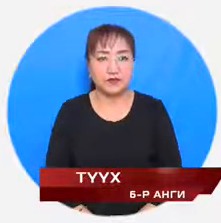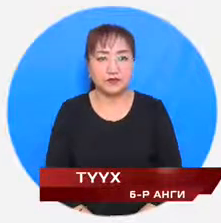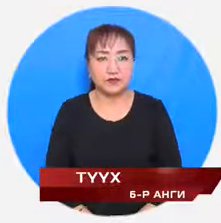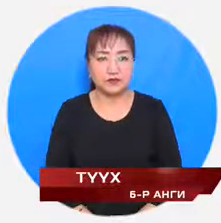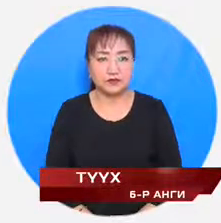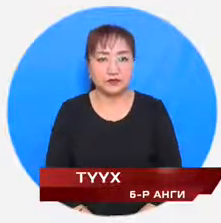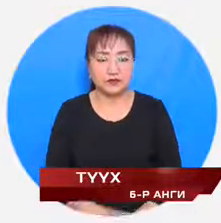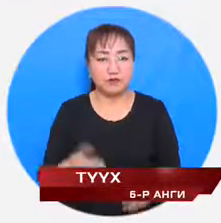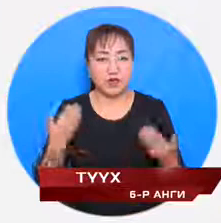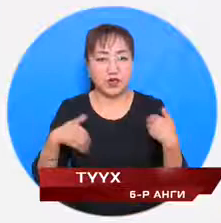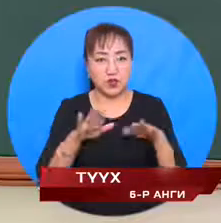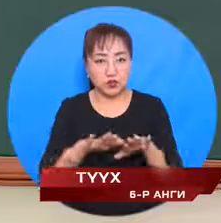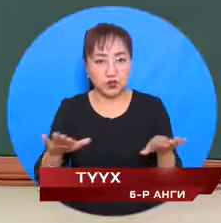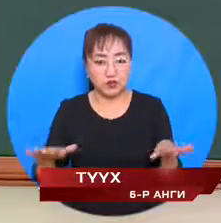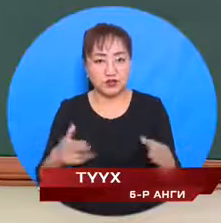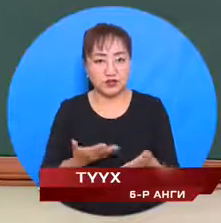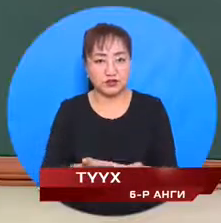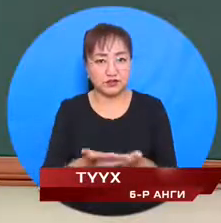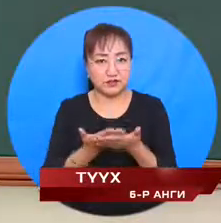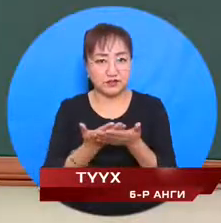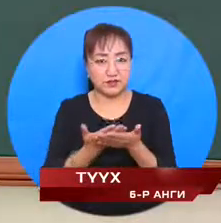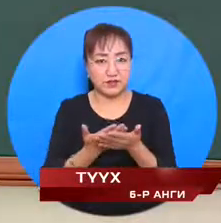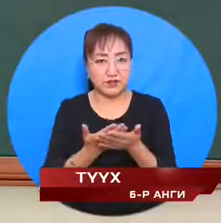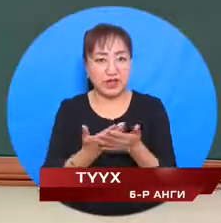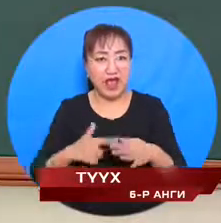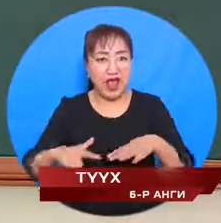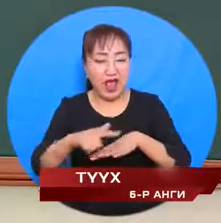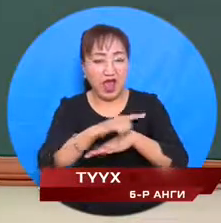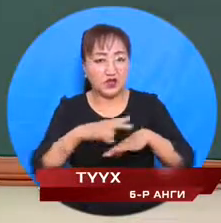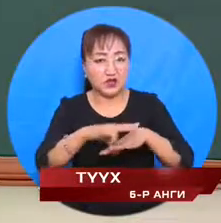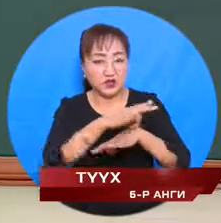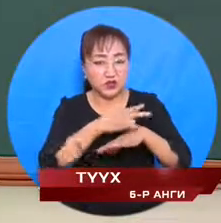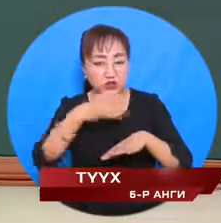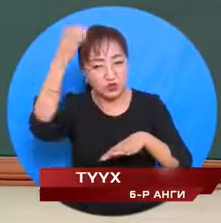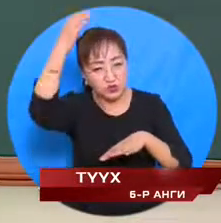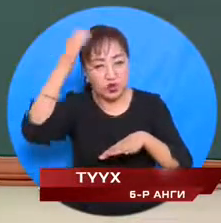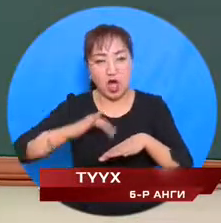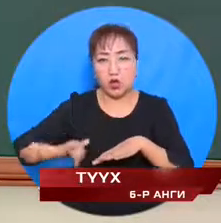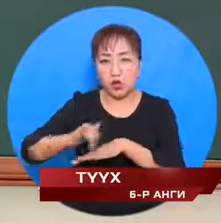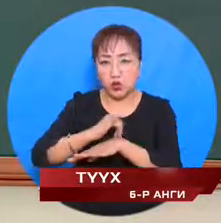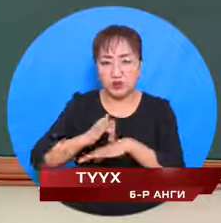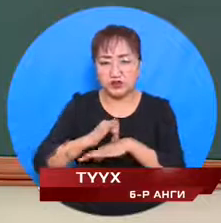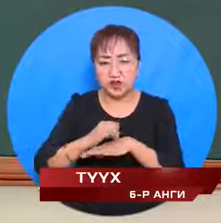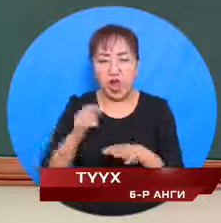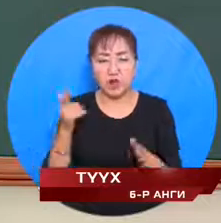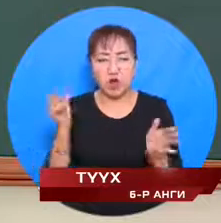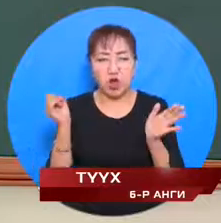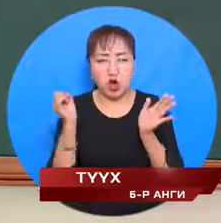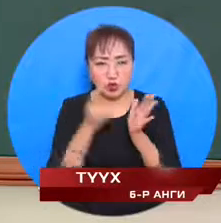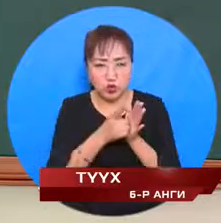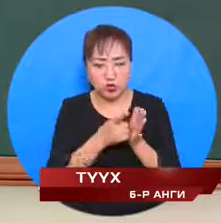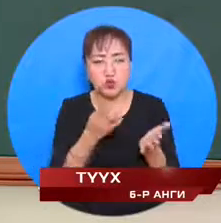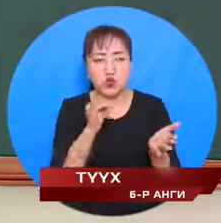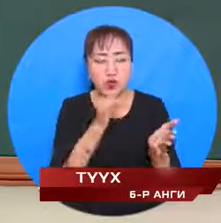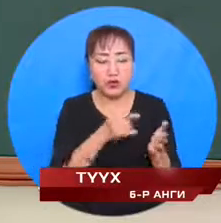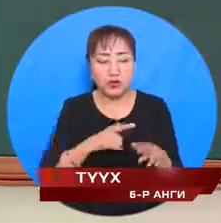За багш нь хүүхдүүдэд дэмжлэг болгоуднаас газар нутг буюу тусгаар тотонсон улсын гол зөвлөд нь бол өөрингөө газар нутгтай байх, мөн дээрэс нь хүн